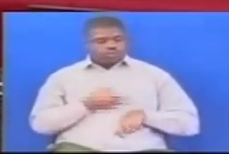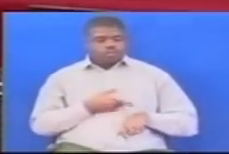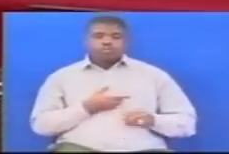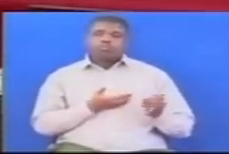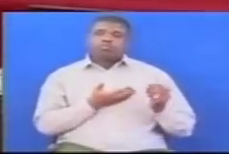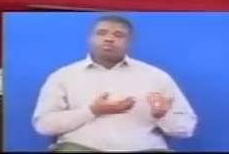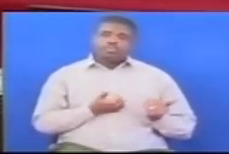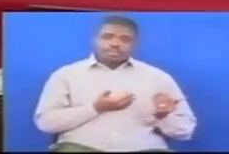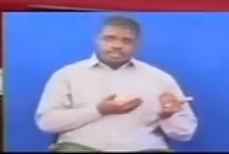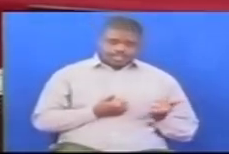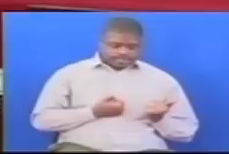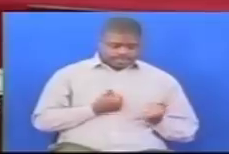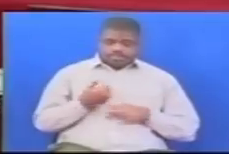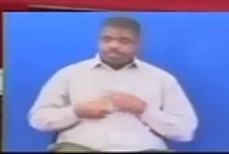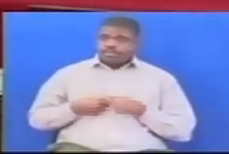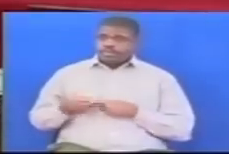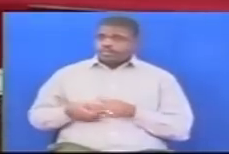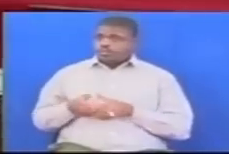tunasubiri mradi mkubwa,